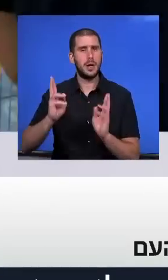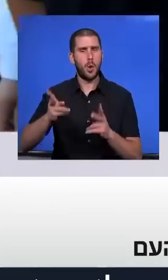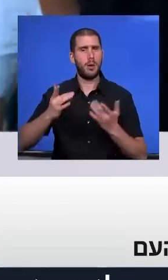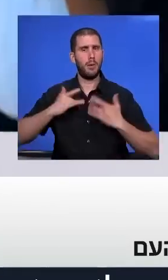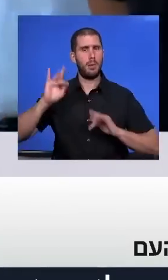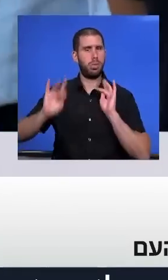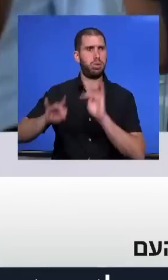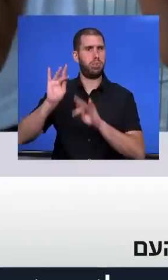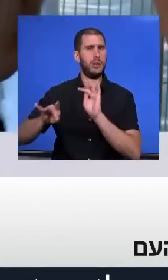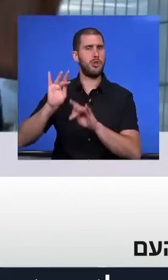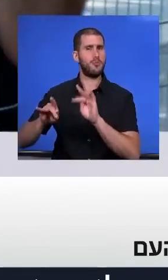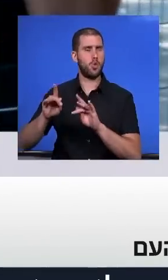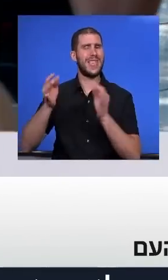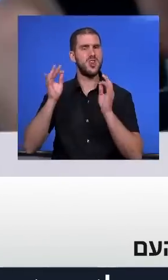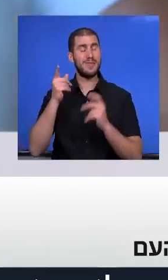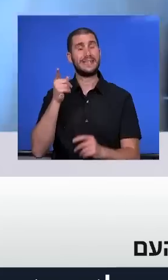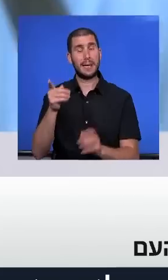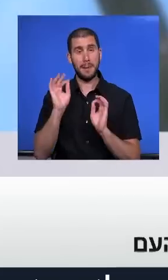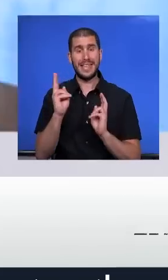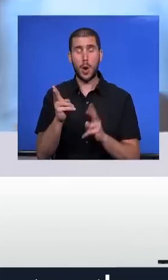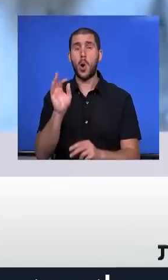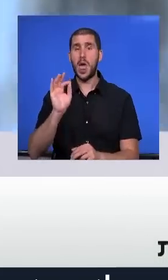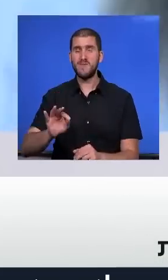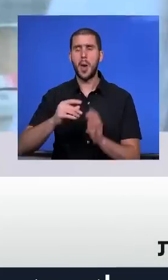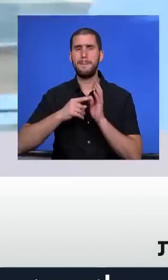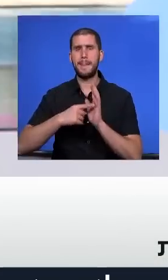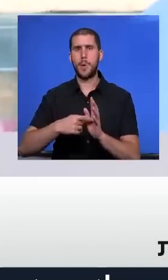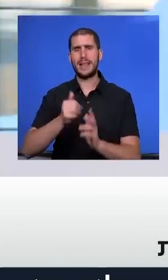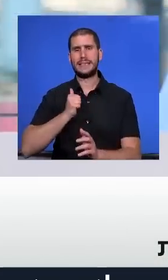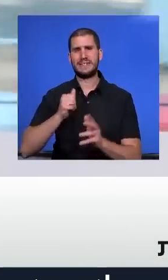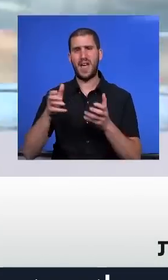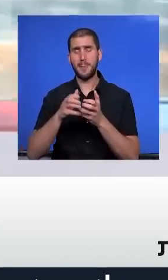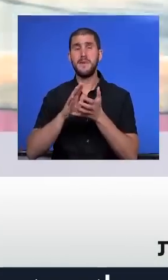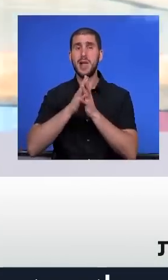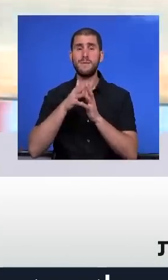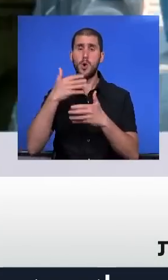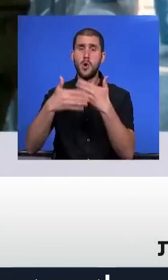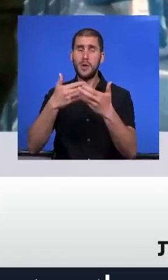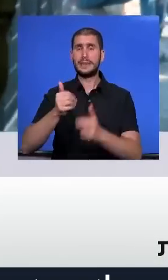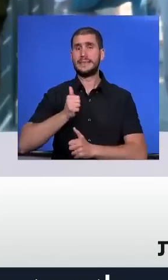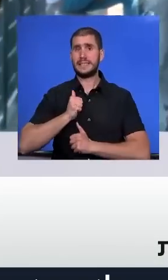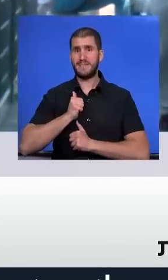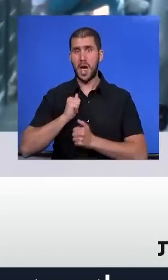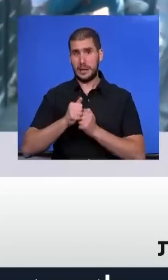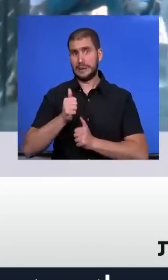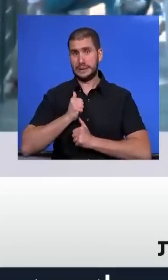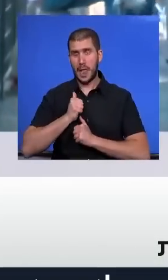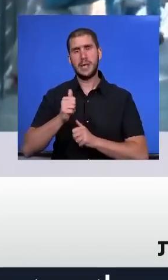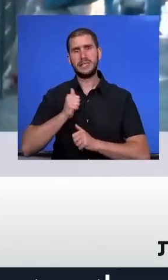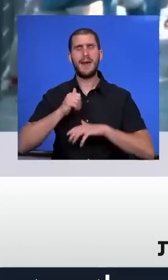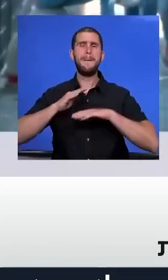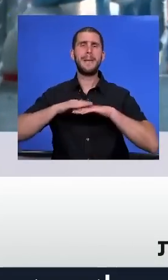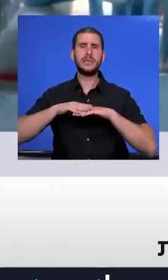בפועל, השתמטות רשמית, וזה באמת עלול לפגוע במודל צבא העם, ולהפוך בהדרגה את הצבא, את צה"ל, לצבא מקצועי,